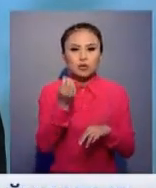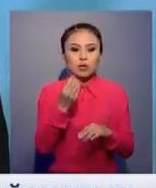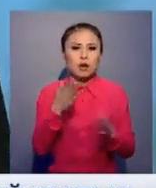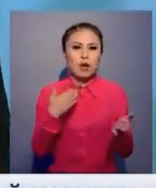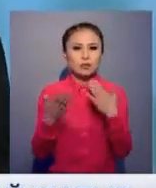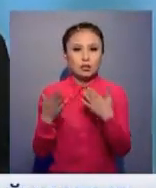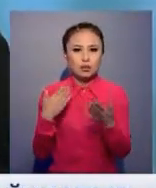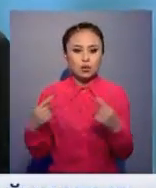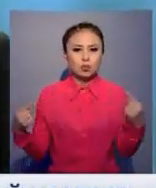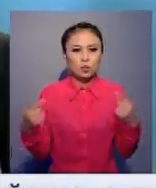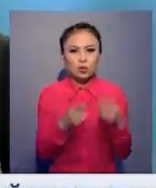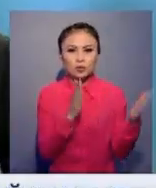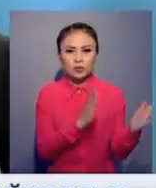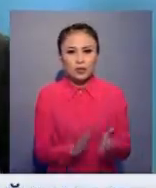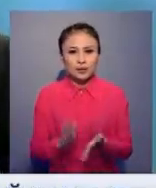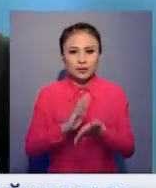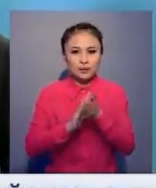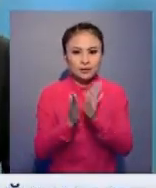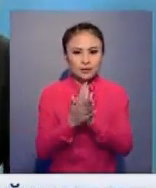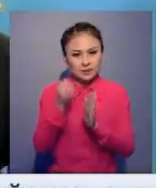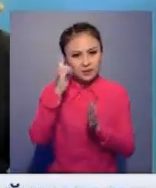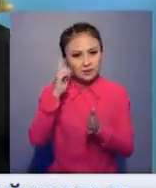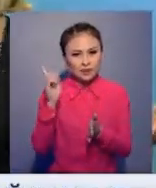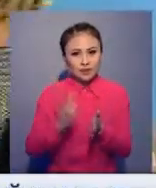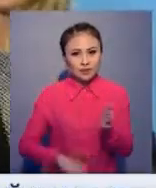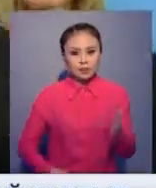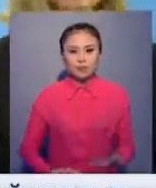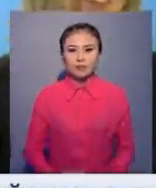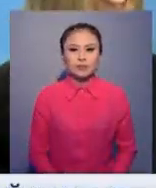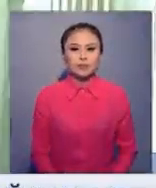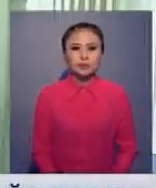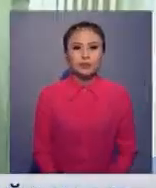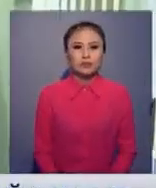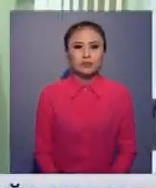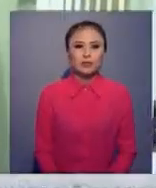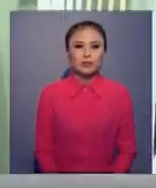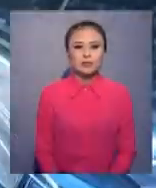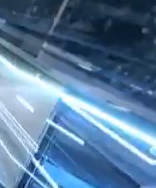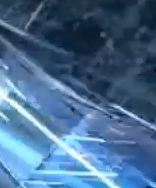қатынастарын толық реттейтін келісімге жететініне сенем деп мәлімдеді.